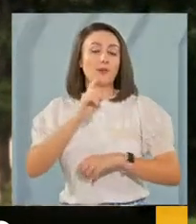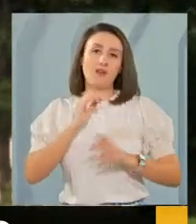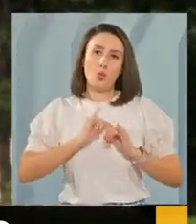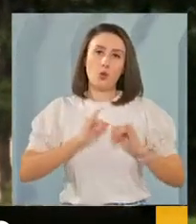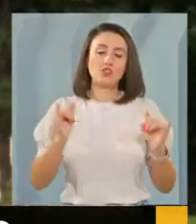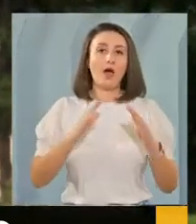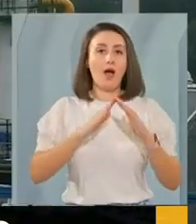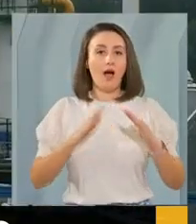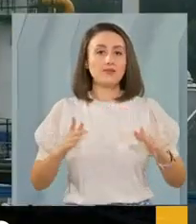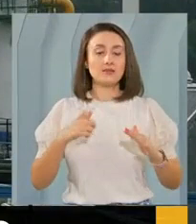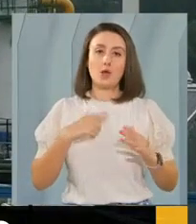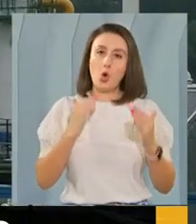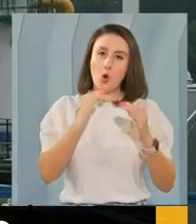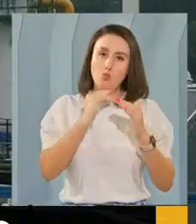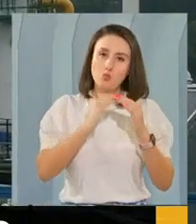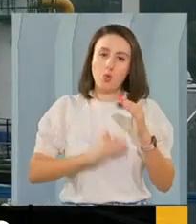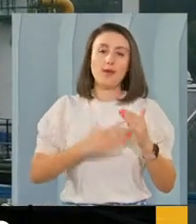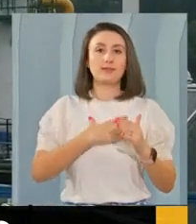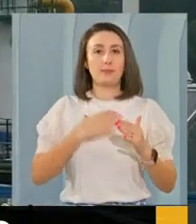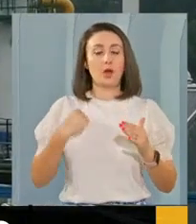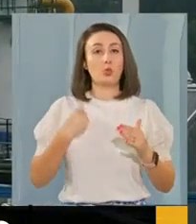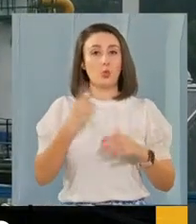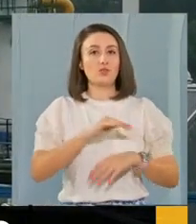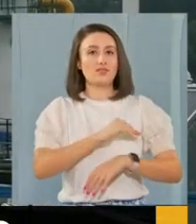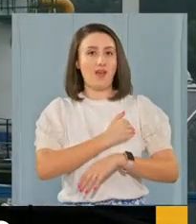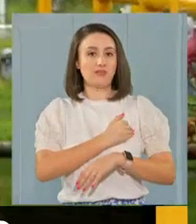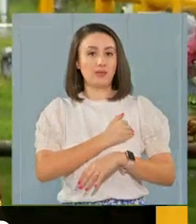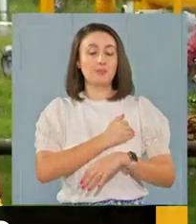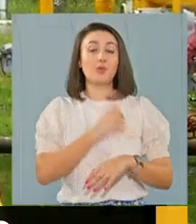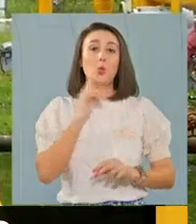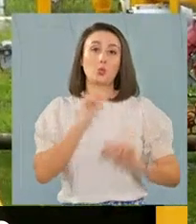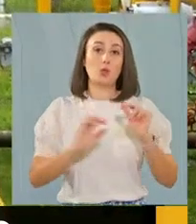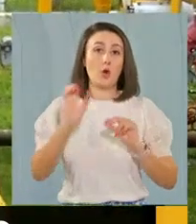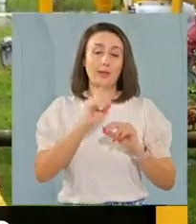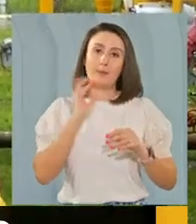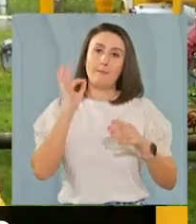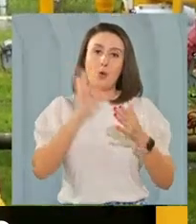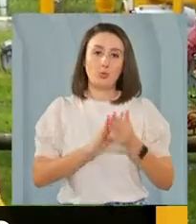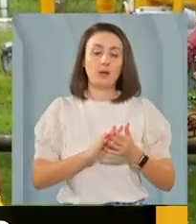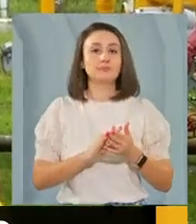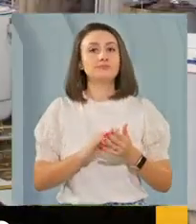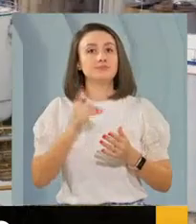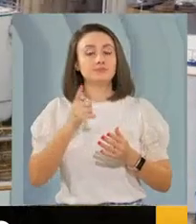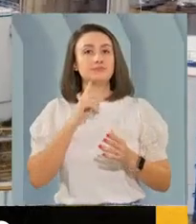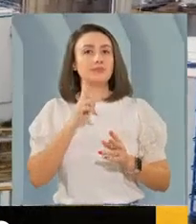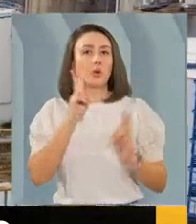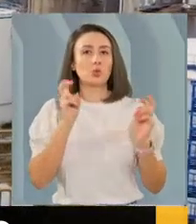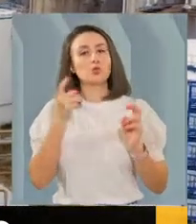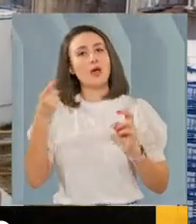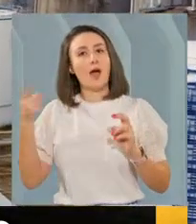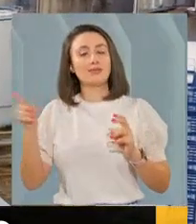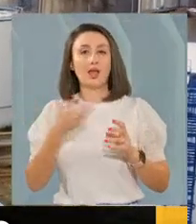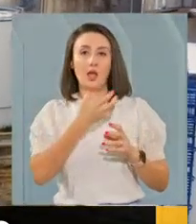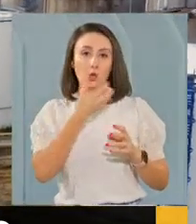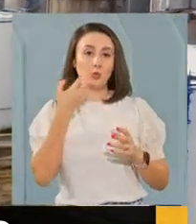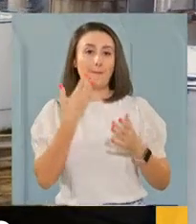încuraja gospodăriile să coboare termostatul cu un grad în această iarnă. În plus, Uniunea Europeană își propune introducerea de surse alternative de